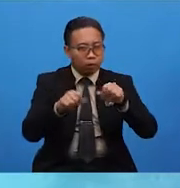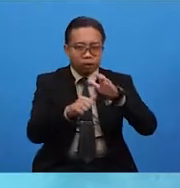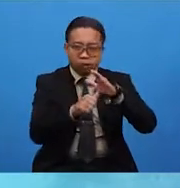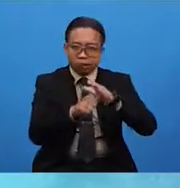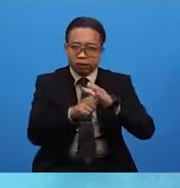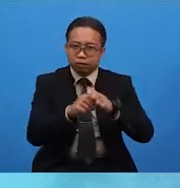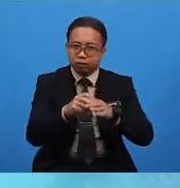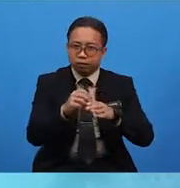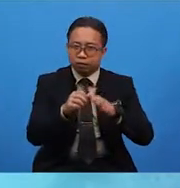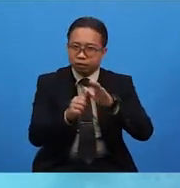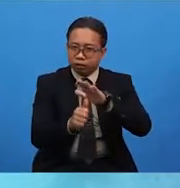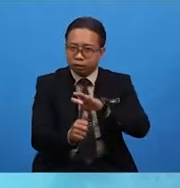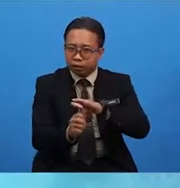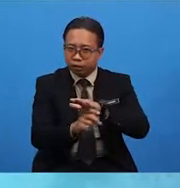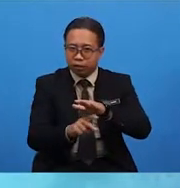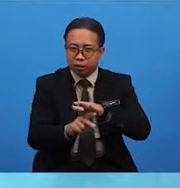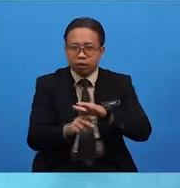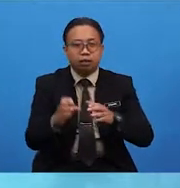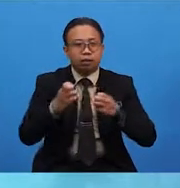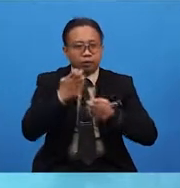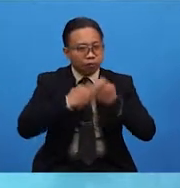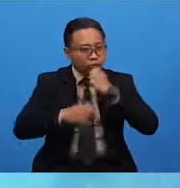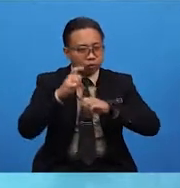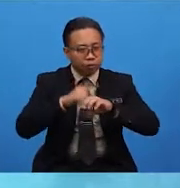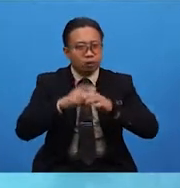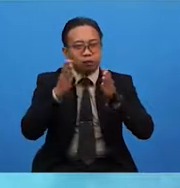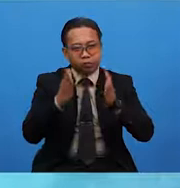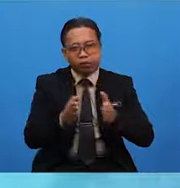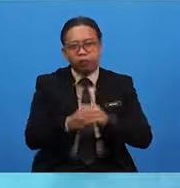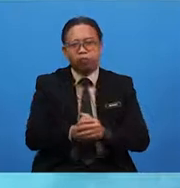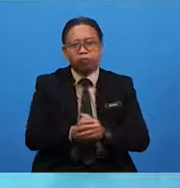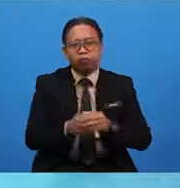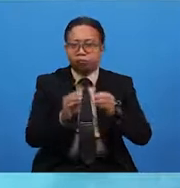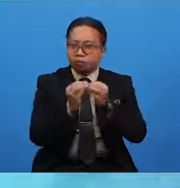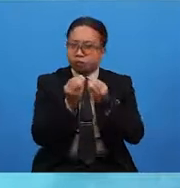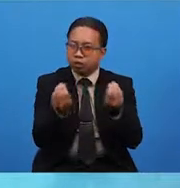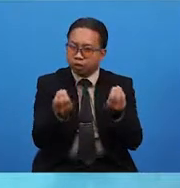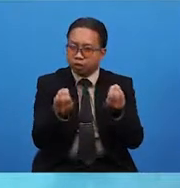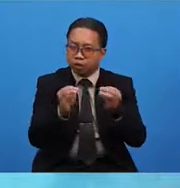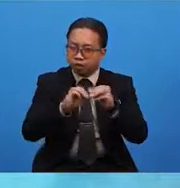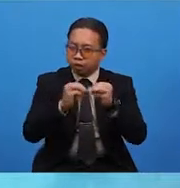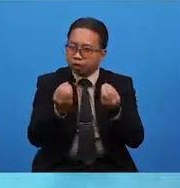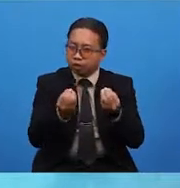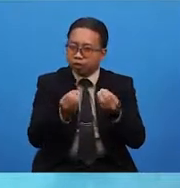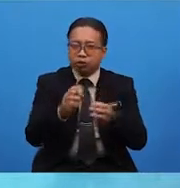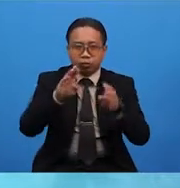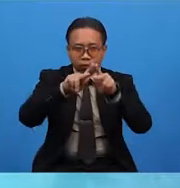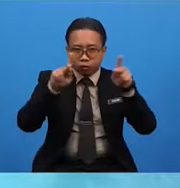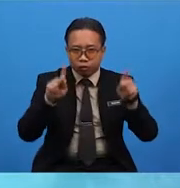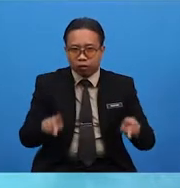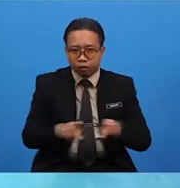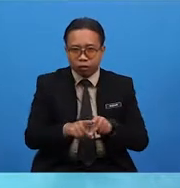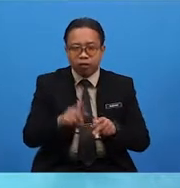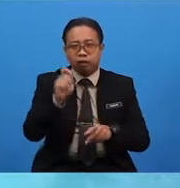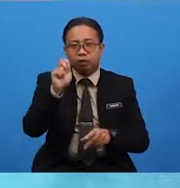emosi kepada pengguna terdapat pada majalah poster suratkabar risalah dan